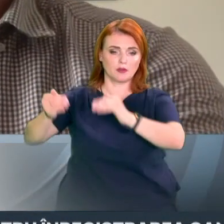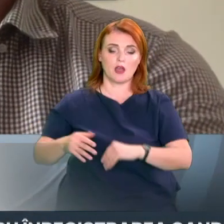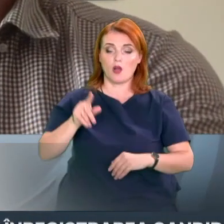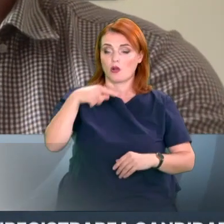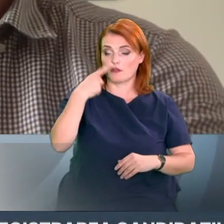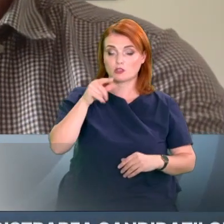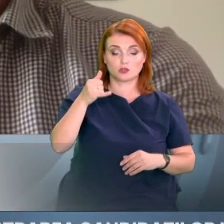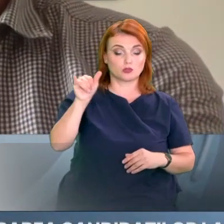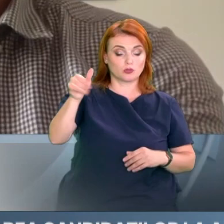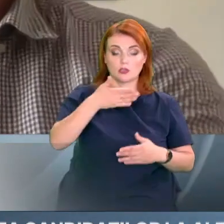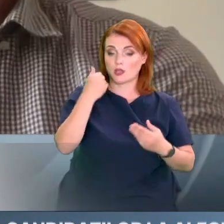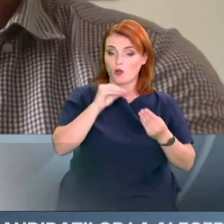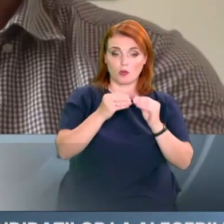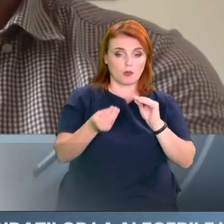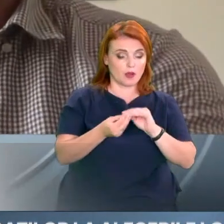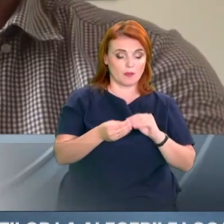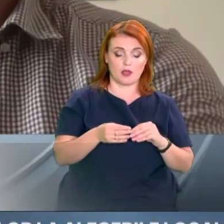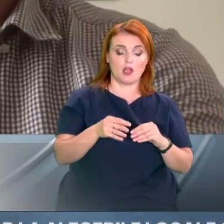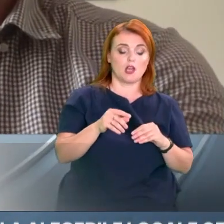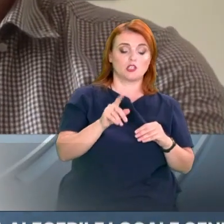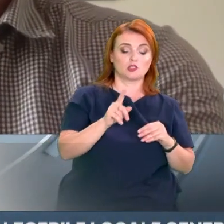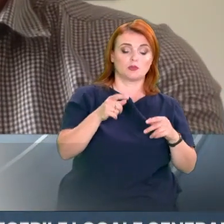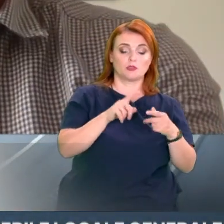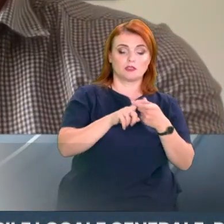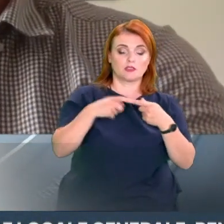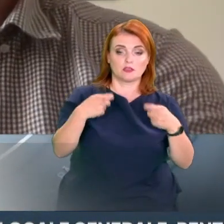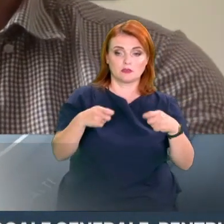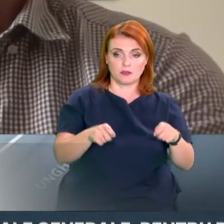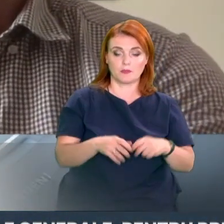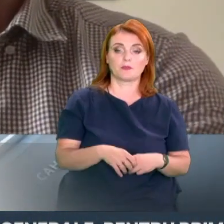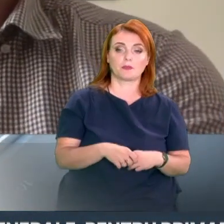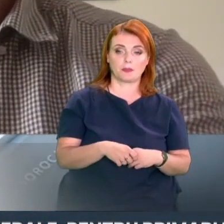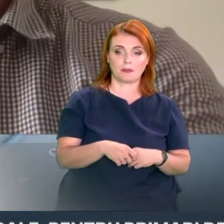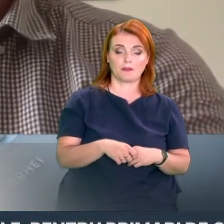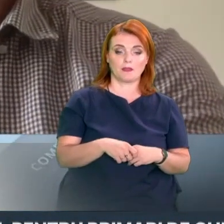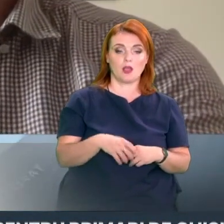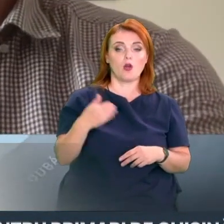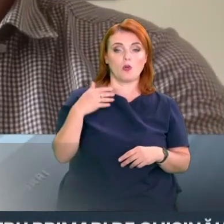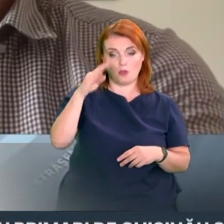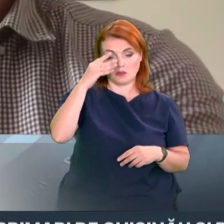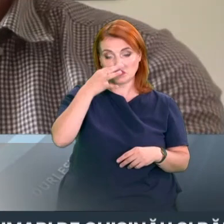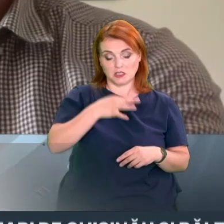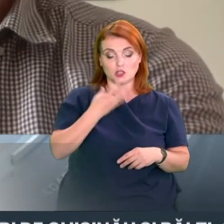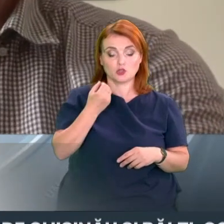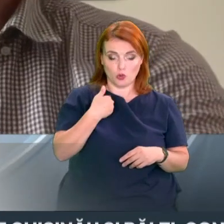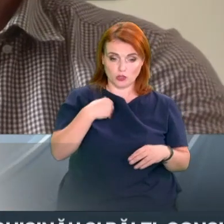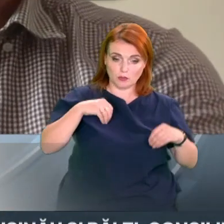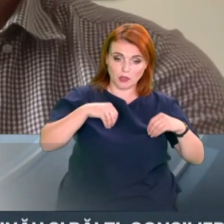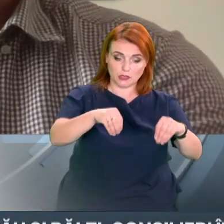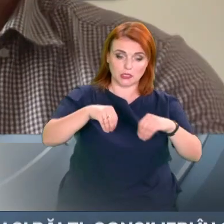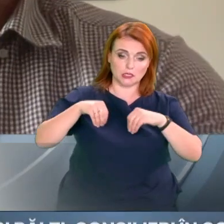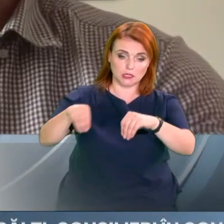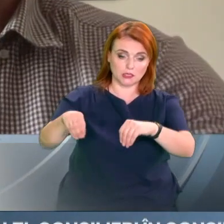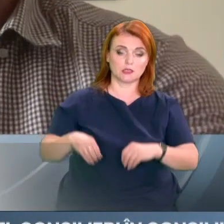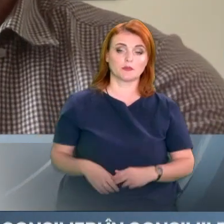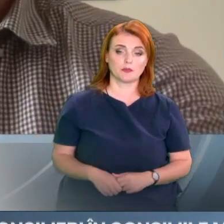cu comercializarea. Am avut problemă că nu mi-a ajuns marfă și cu alte chestii ce sunt de tehnologie. De